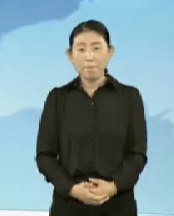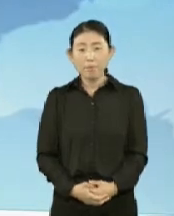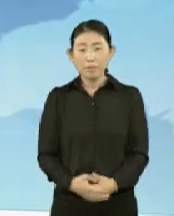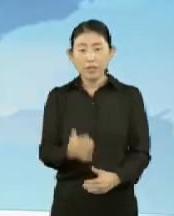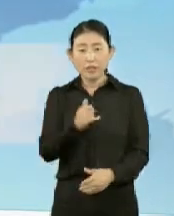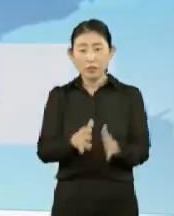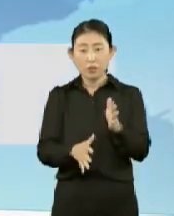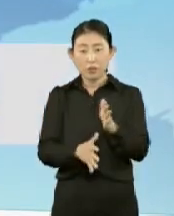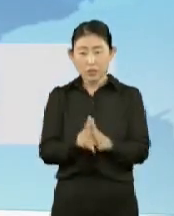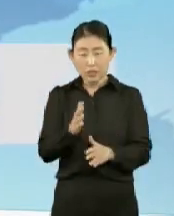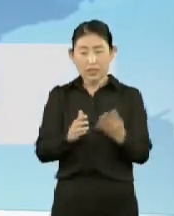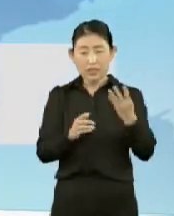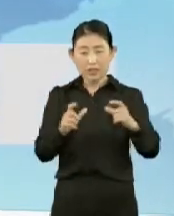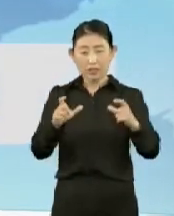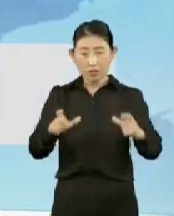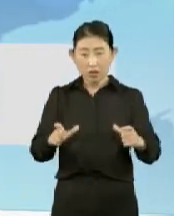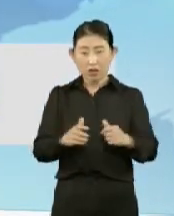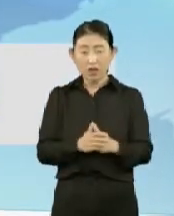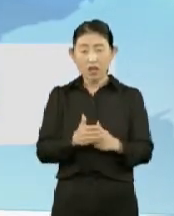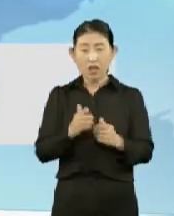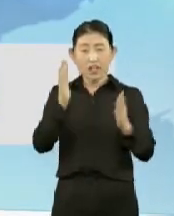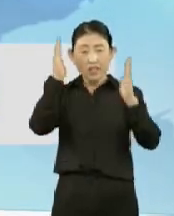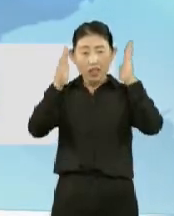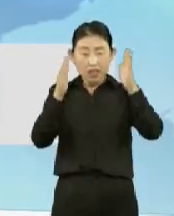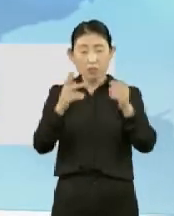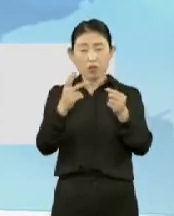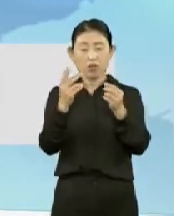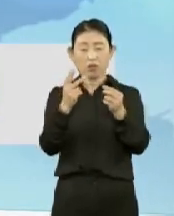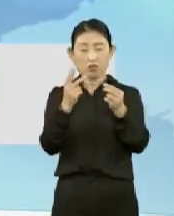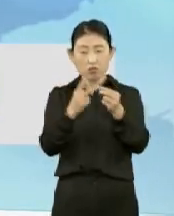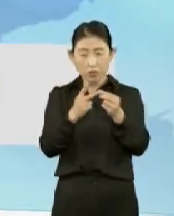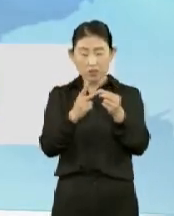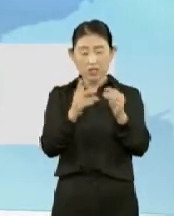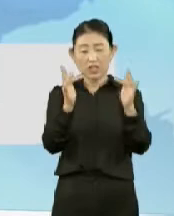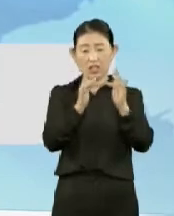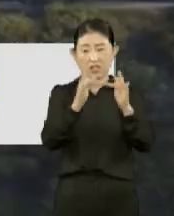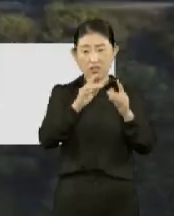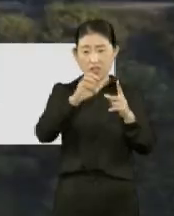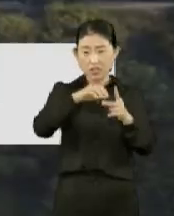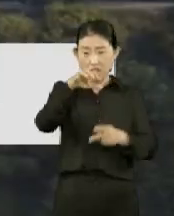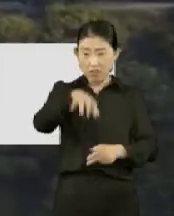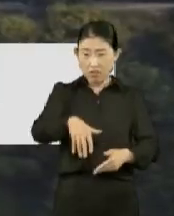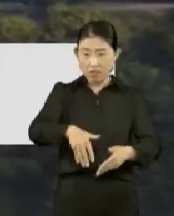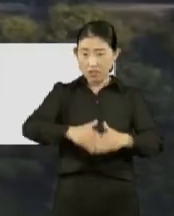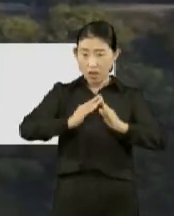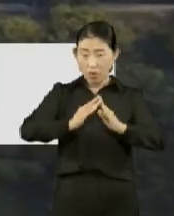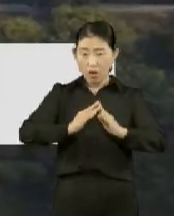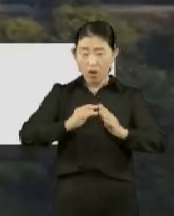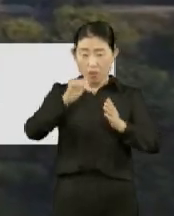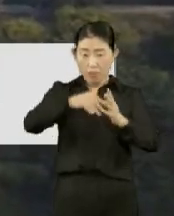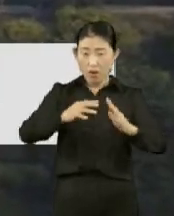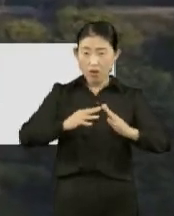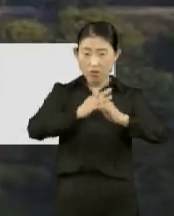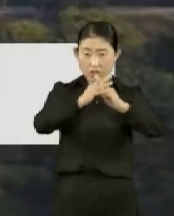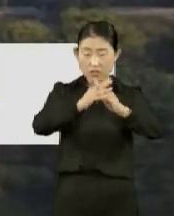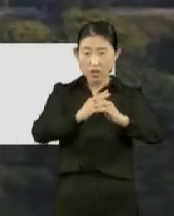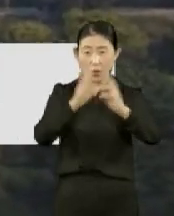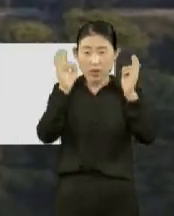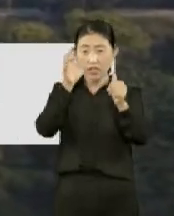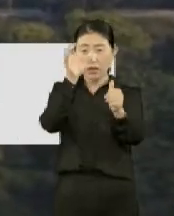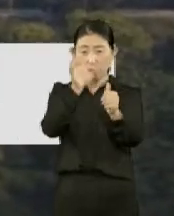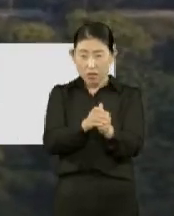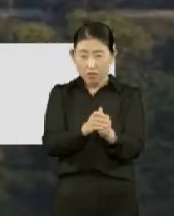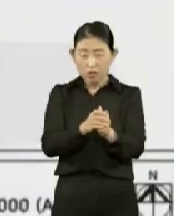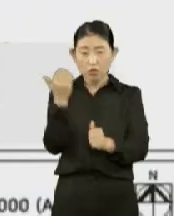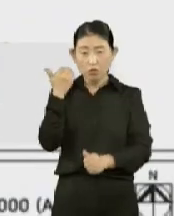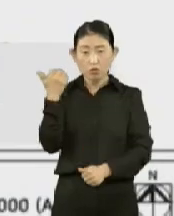세종시 사생활 건의 들어서는 네이버 제 2의 데이터센터 각 세종의 토목시공 과 시공 퀄 셀 컨설팅을 위한